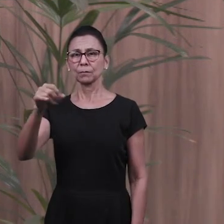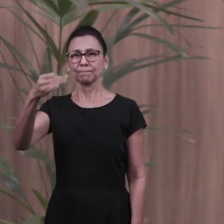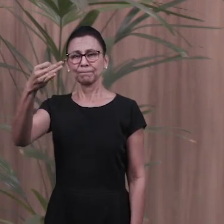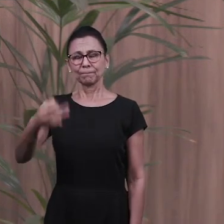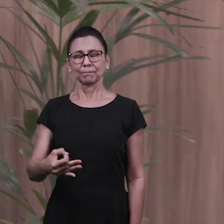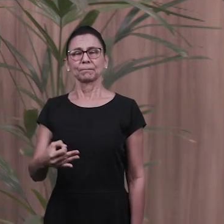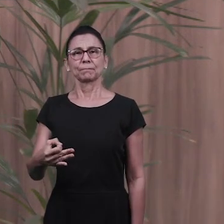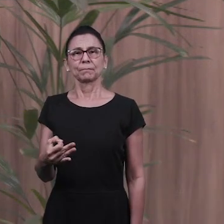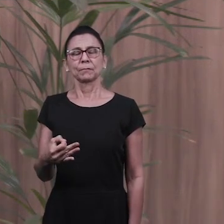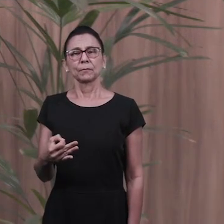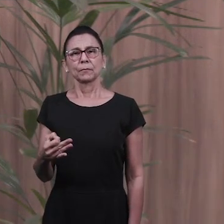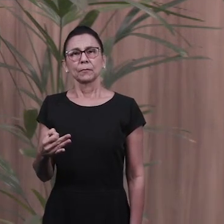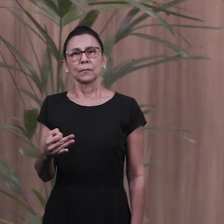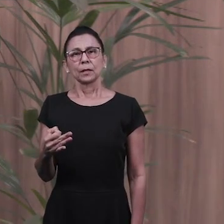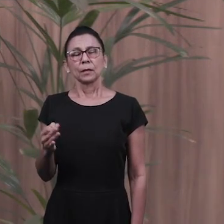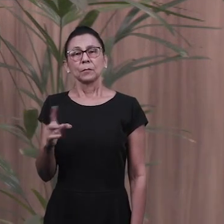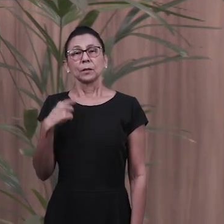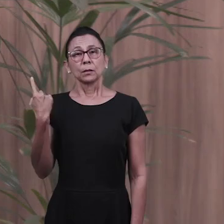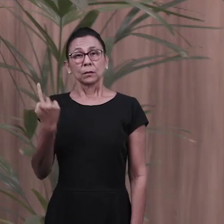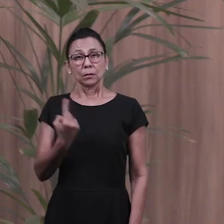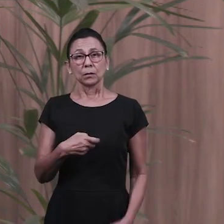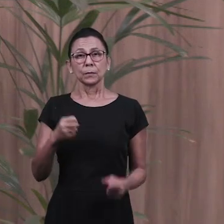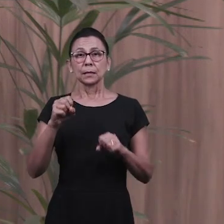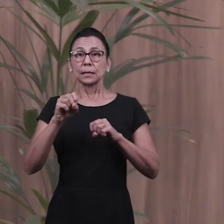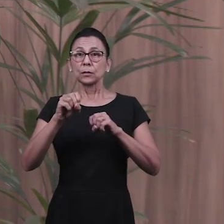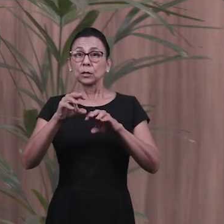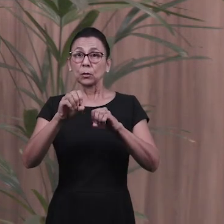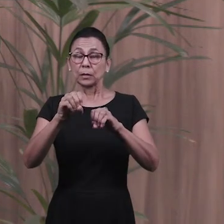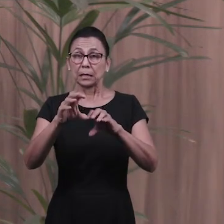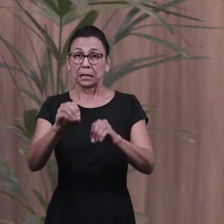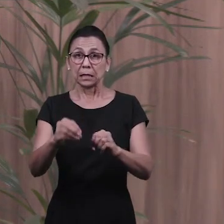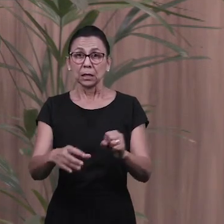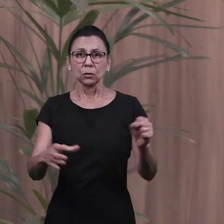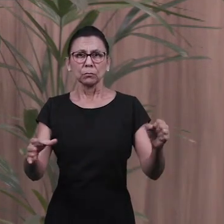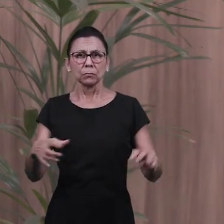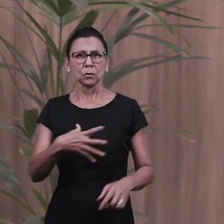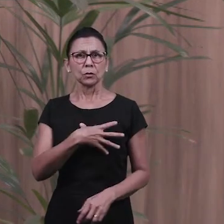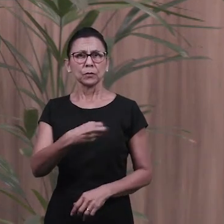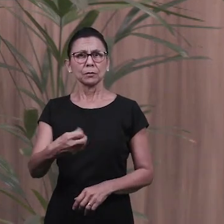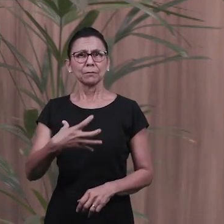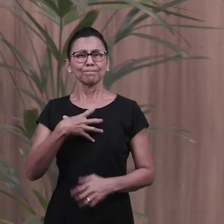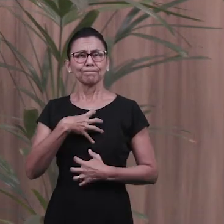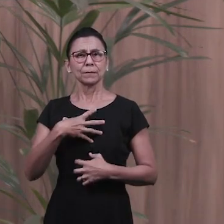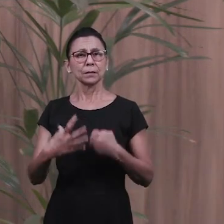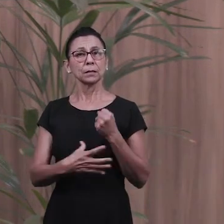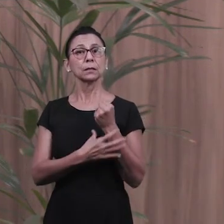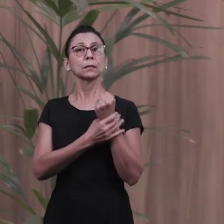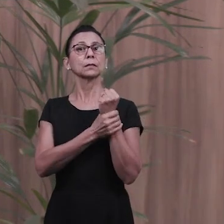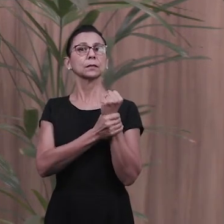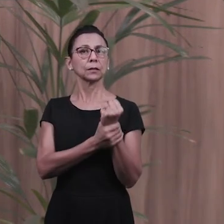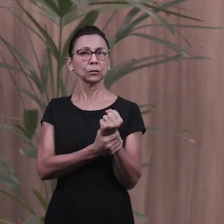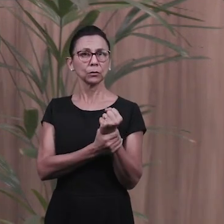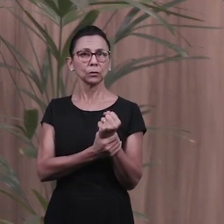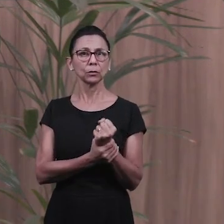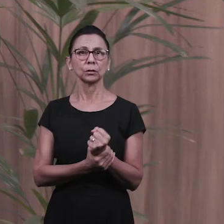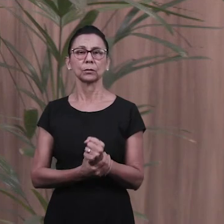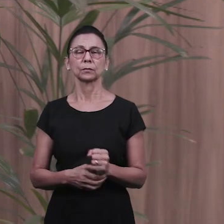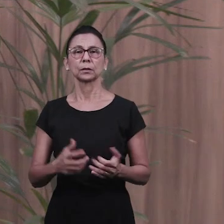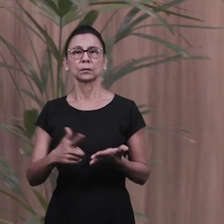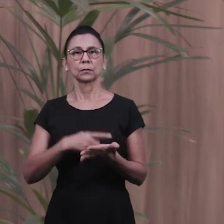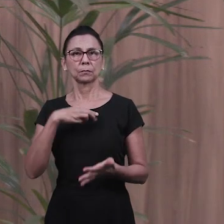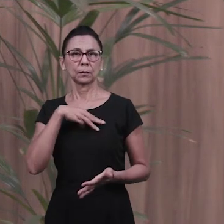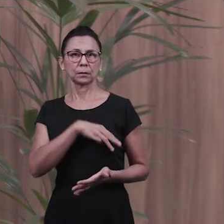d'apporter l'assurance à nos enfants. Ainsi comme le Seigneur dit dans le livre de Matthieu, chapitre 5, verset 37,